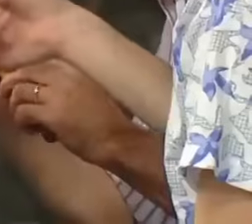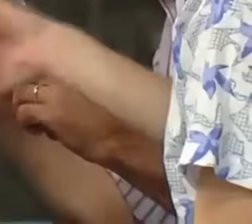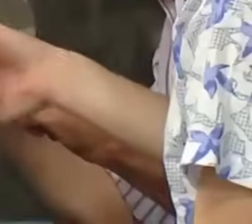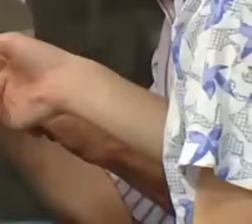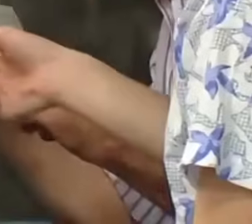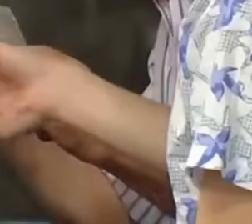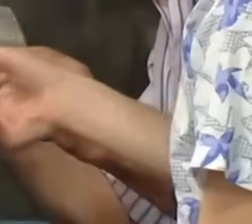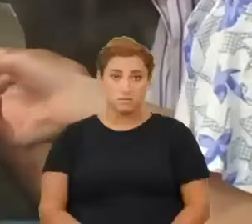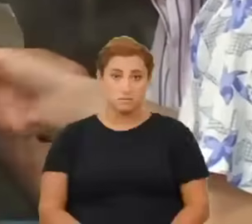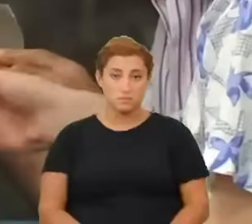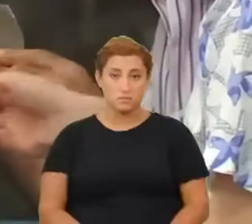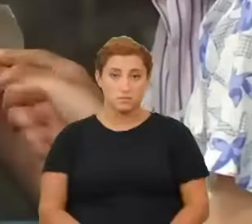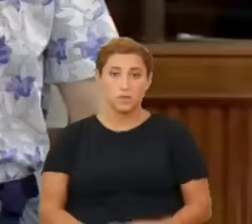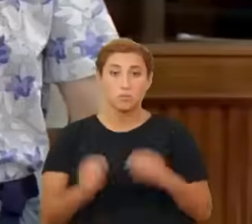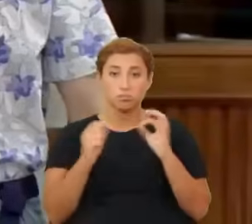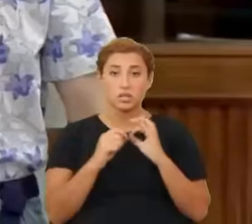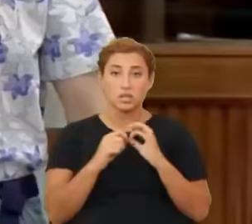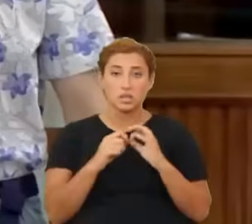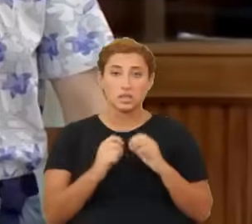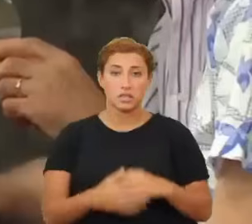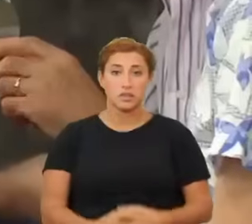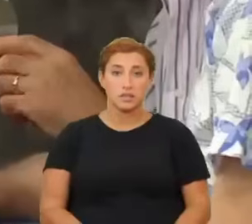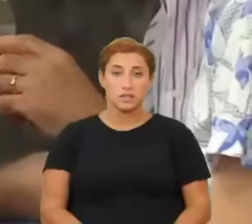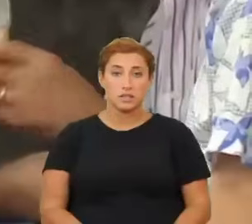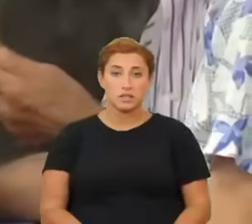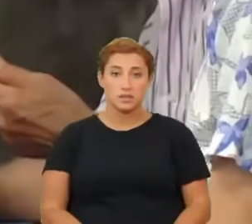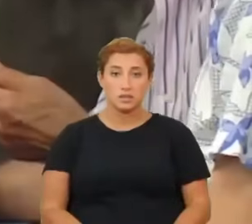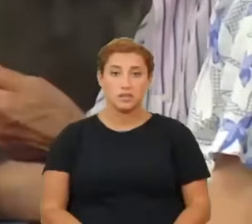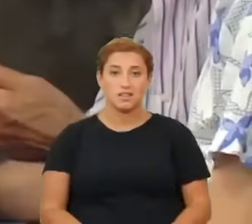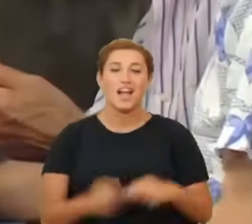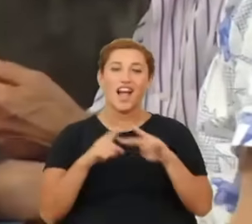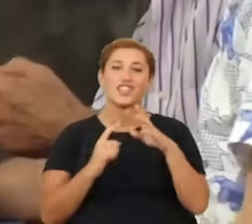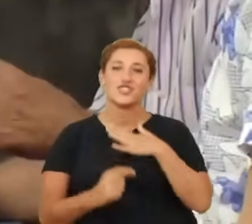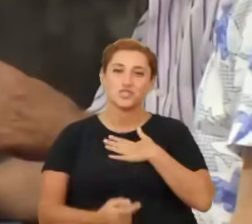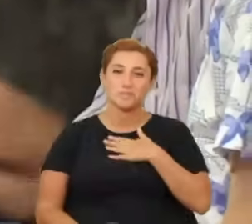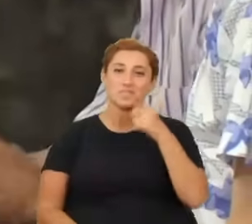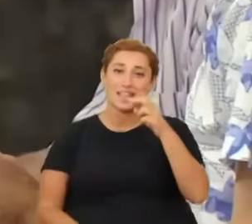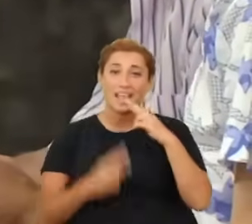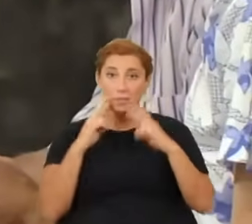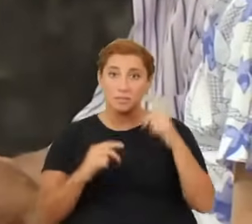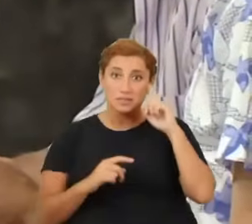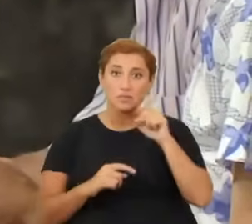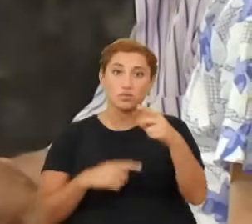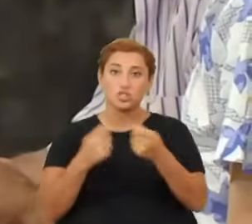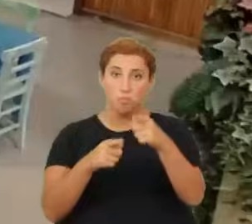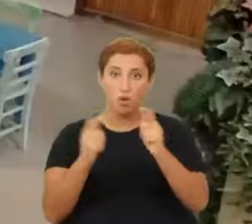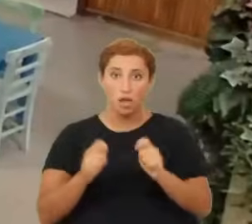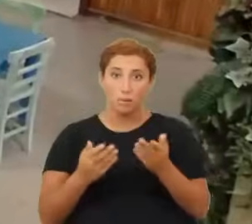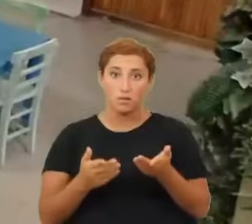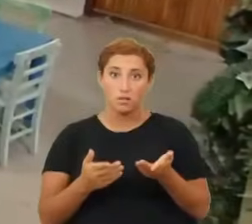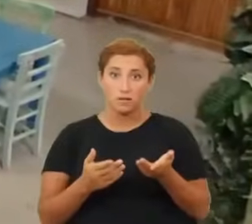Fahlani, Ali leğende alçı karıştırıyor. Ali'ciğim, sen emin misin bu işin böyle yapıldığını?